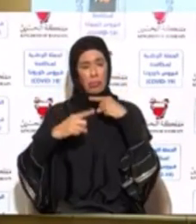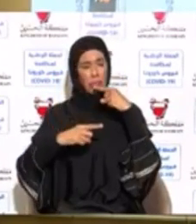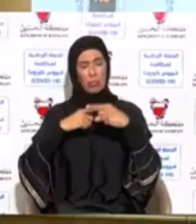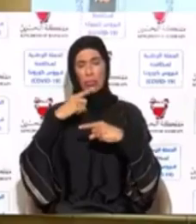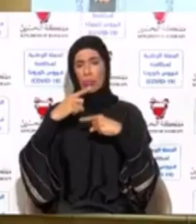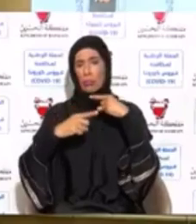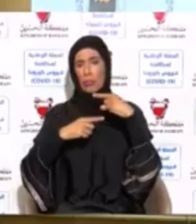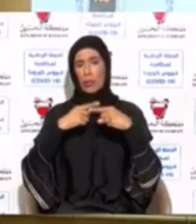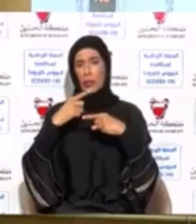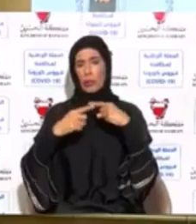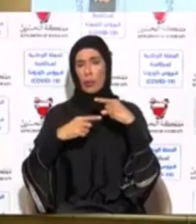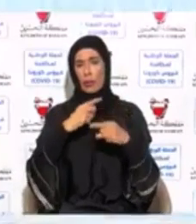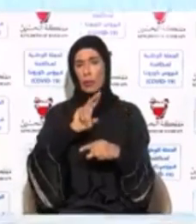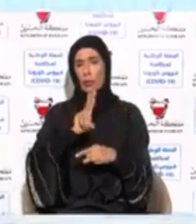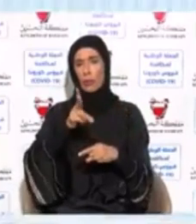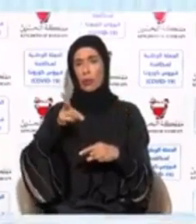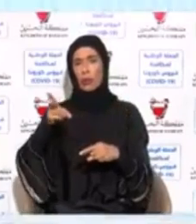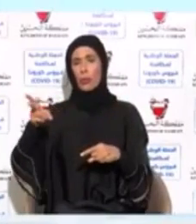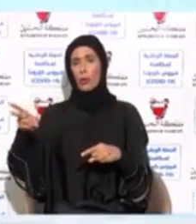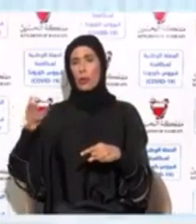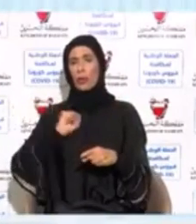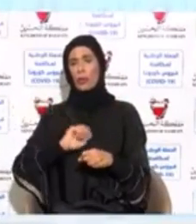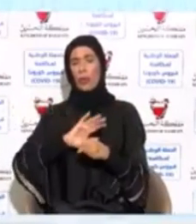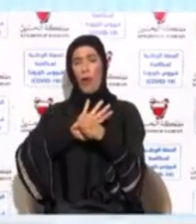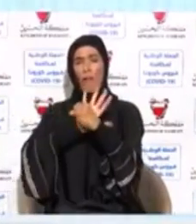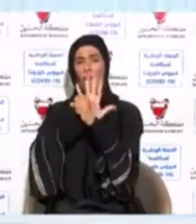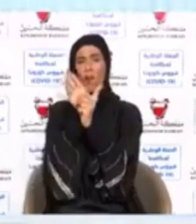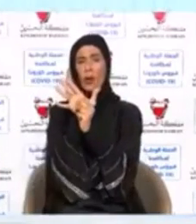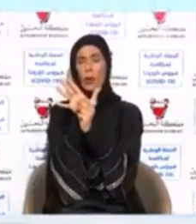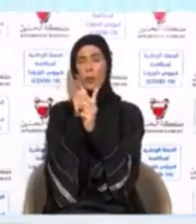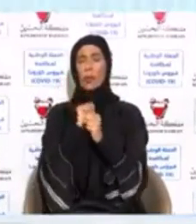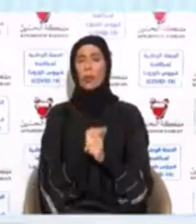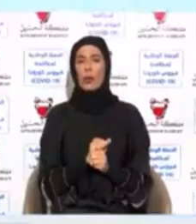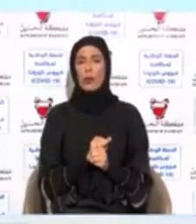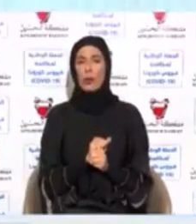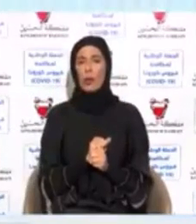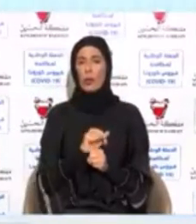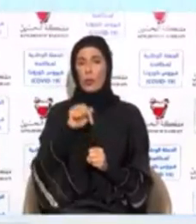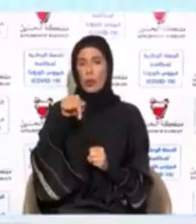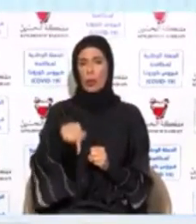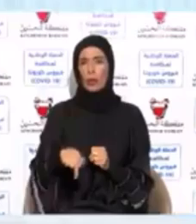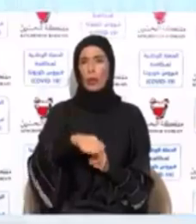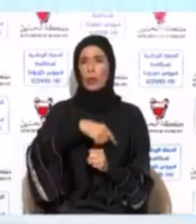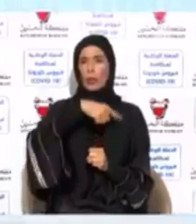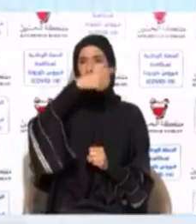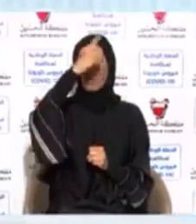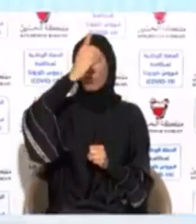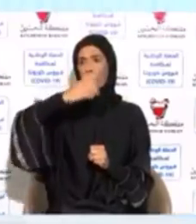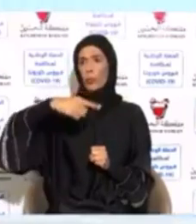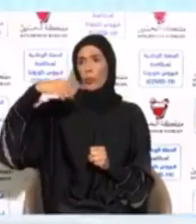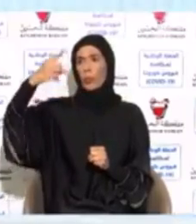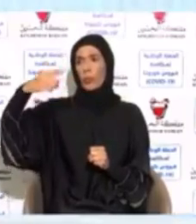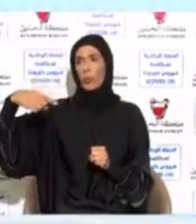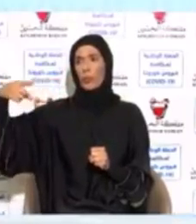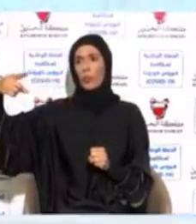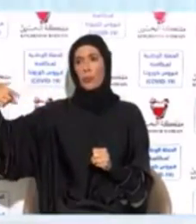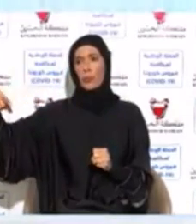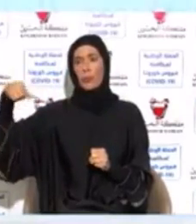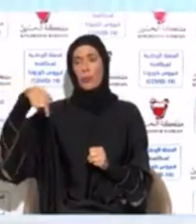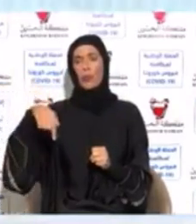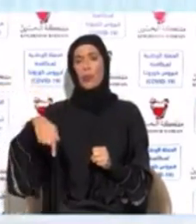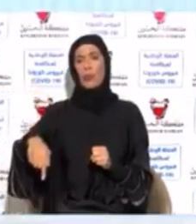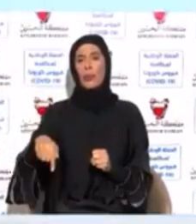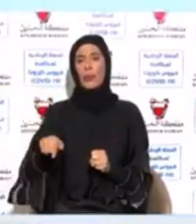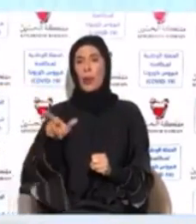مراحل التعامل المختلفة لفيروس الكورونا. وبحسب آلية تتبع أثر المخالطين،